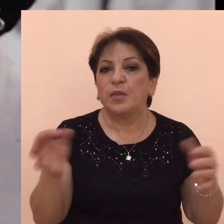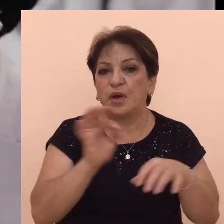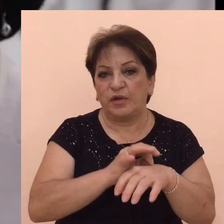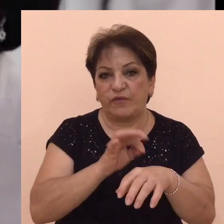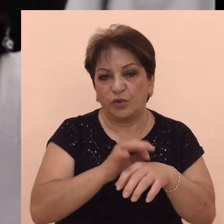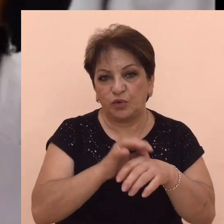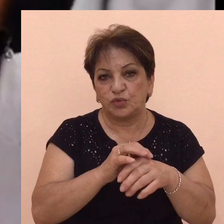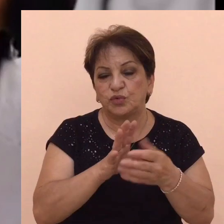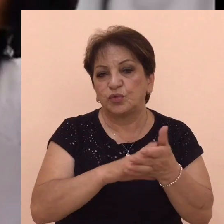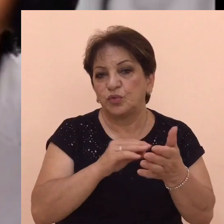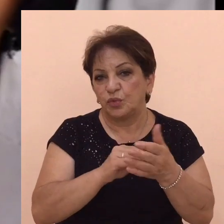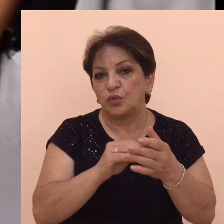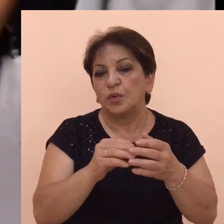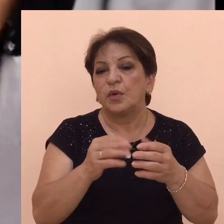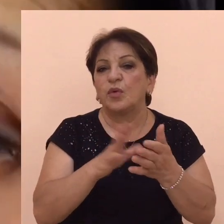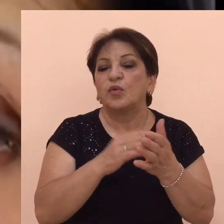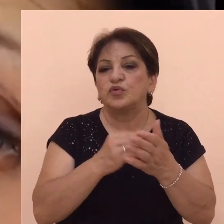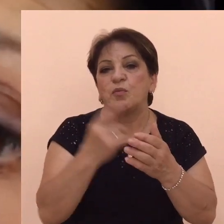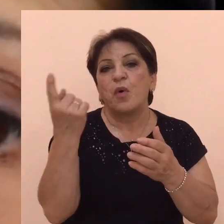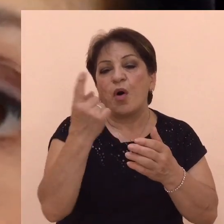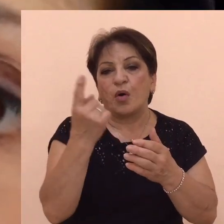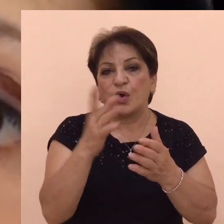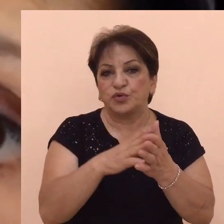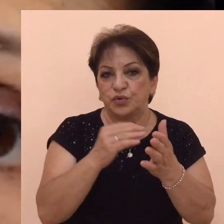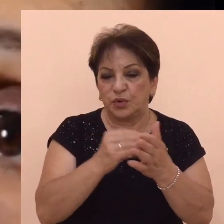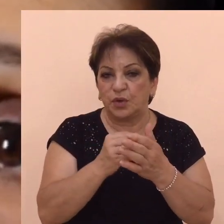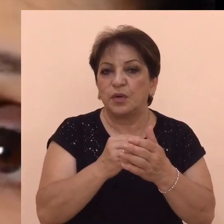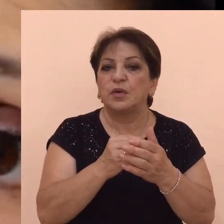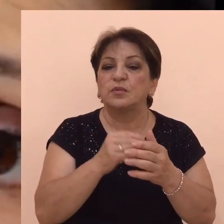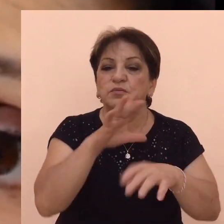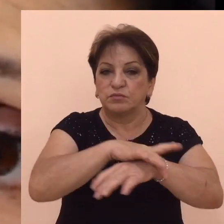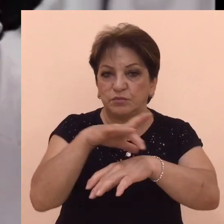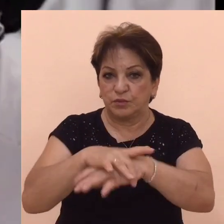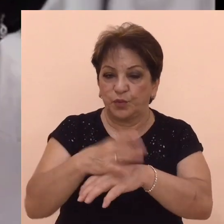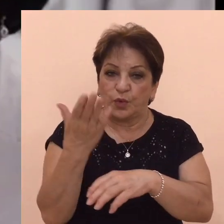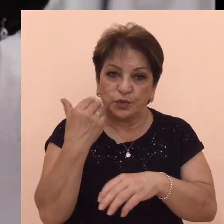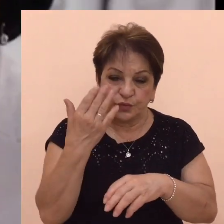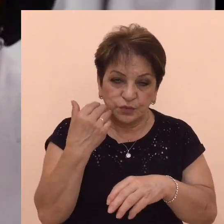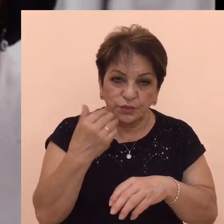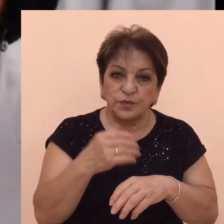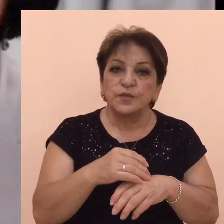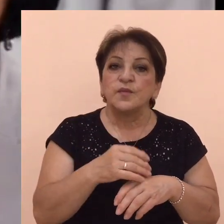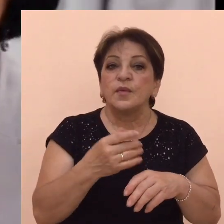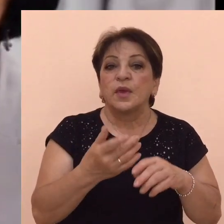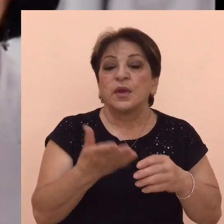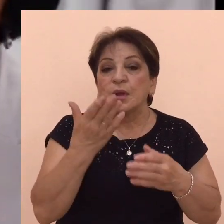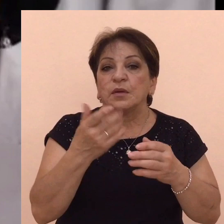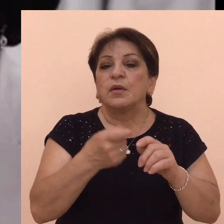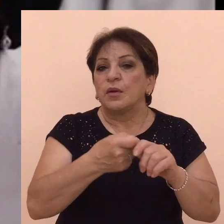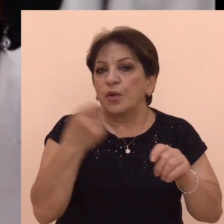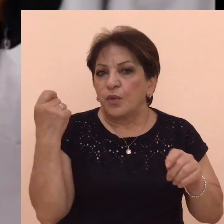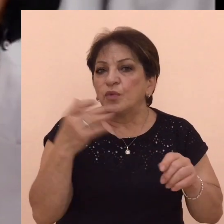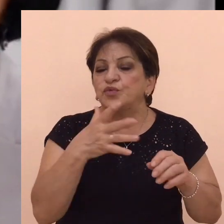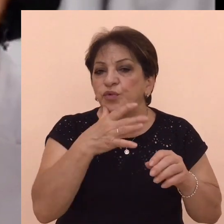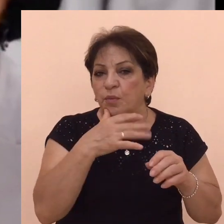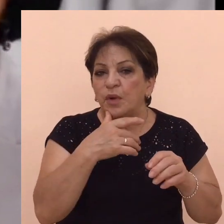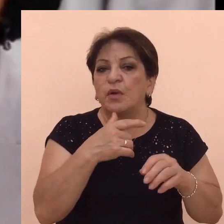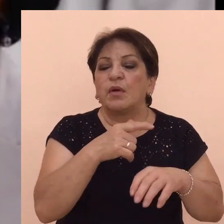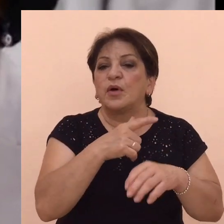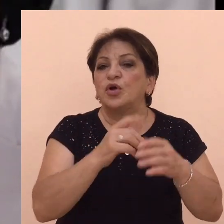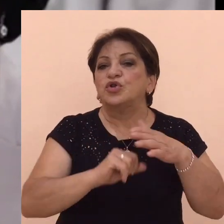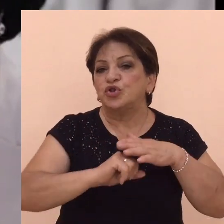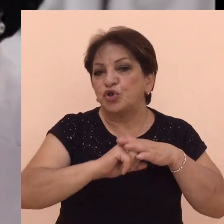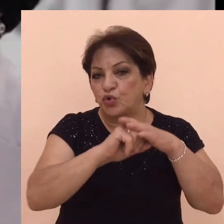միակ կամ առաջի ախտանիշներից մեկը կարող է հանդիսանալ։ Եվ եթե երկար ժամանակ զարկերակային